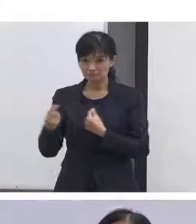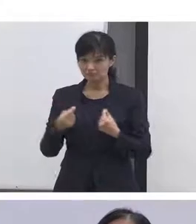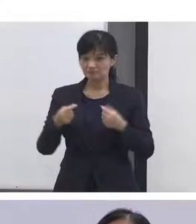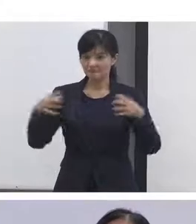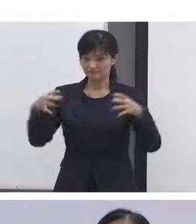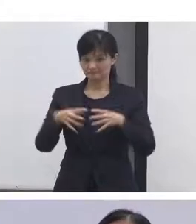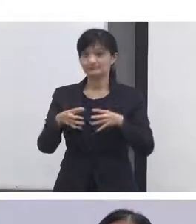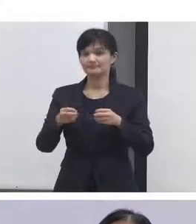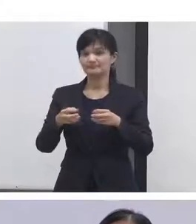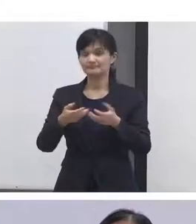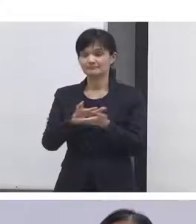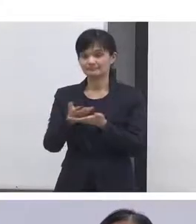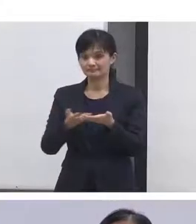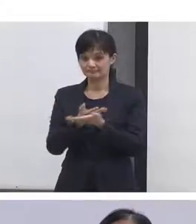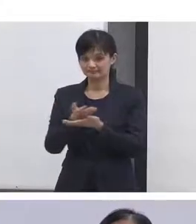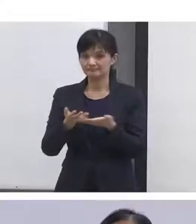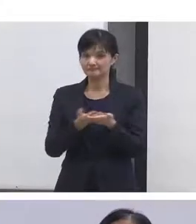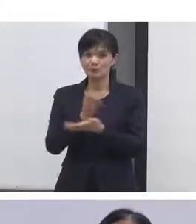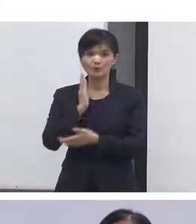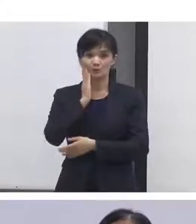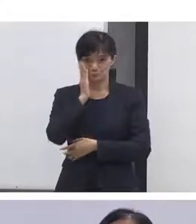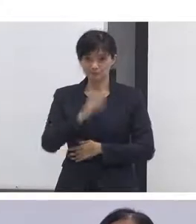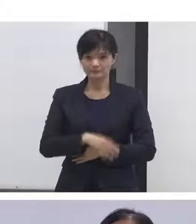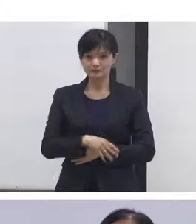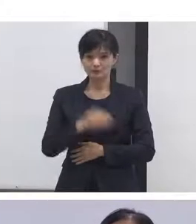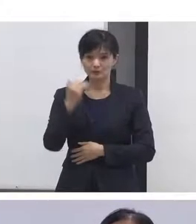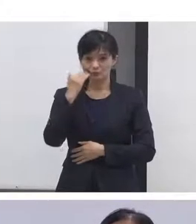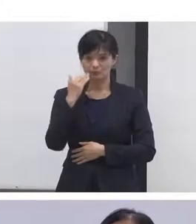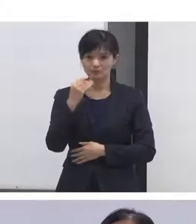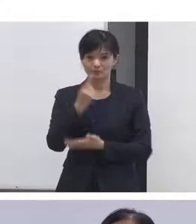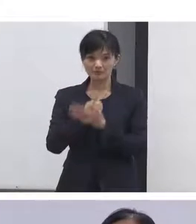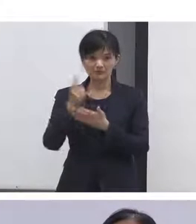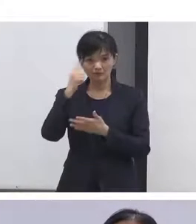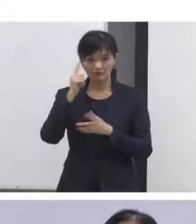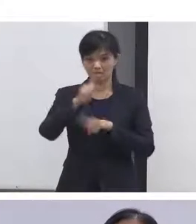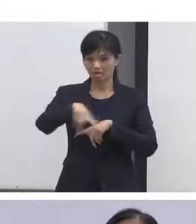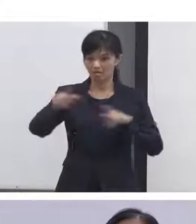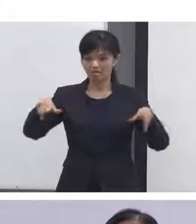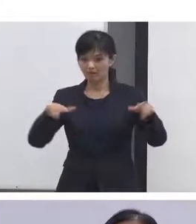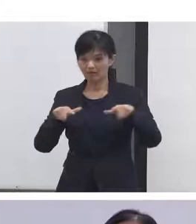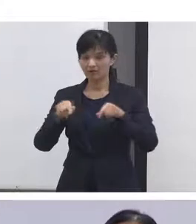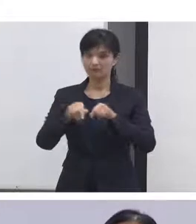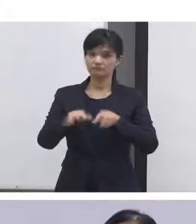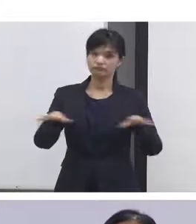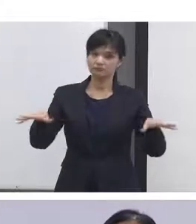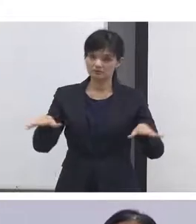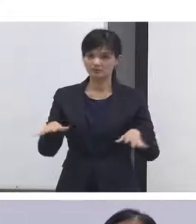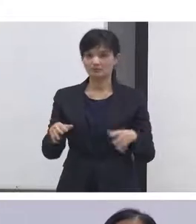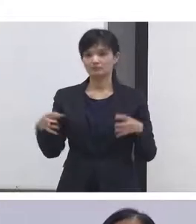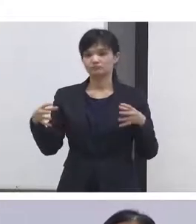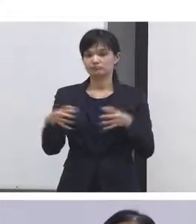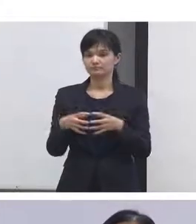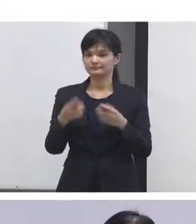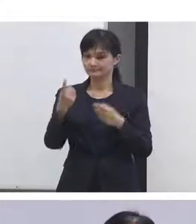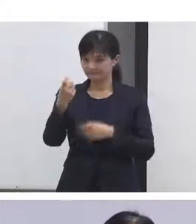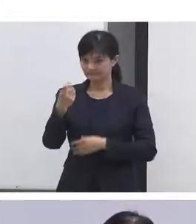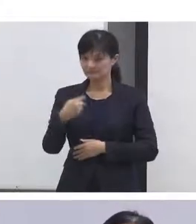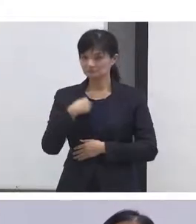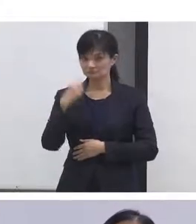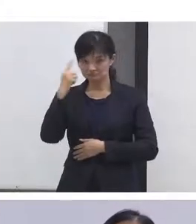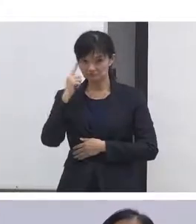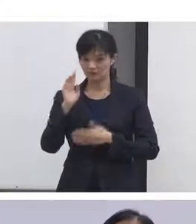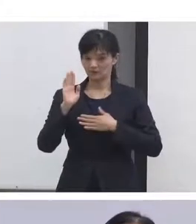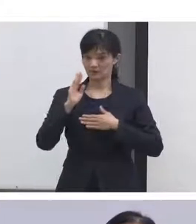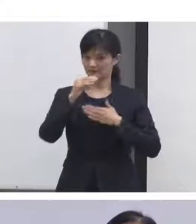家一直聚焦在一起。对，要不然你就散掉了嘛。所以我觉得基本上其实是因为宣言的关系，